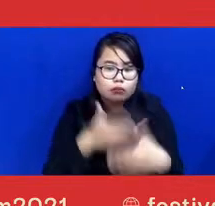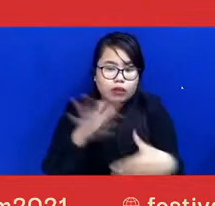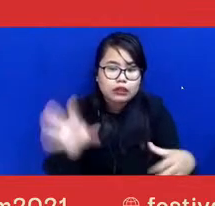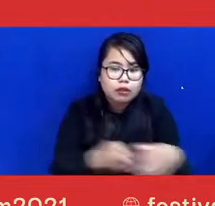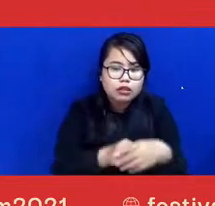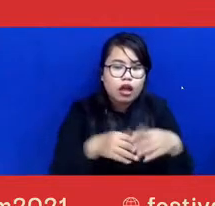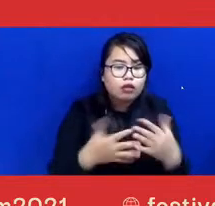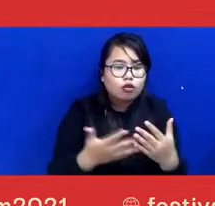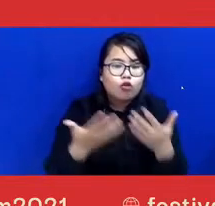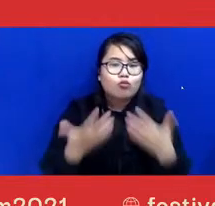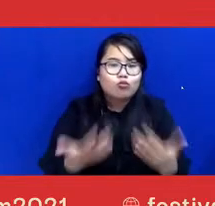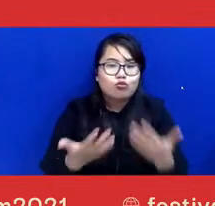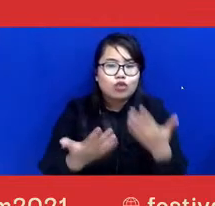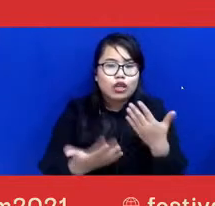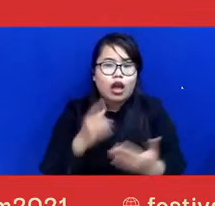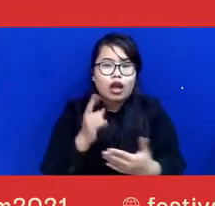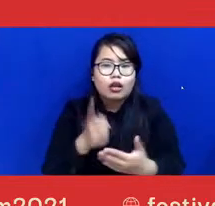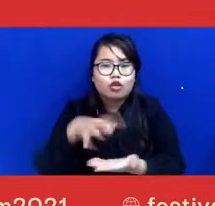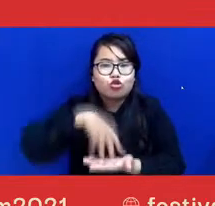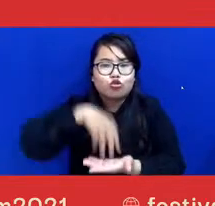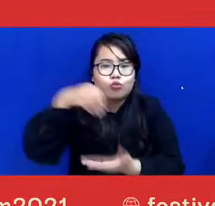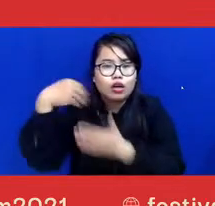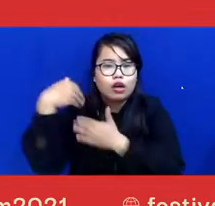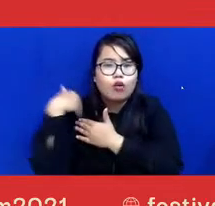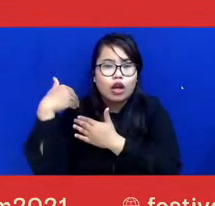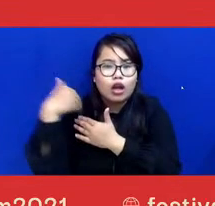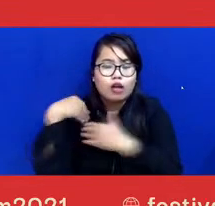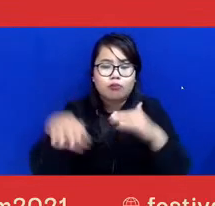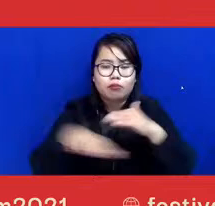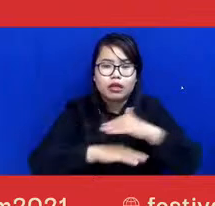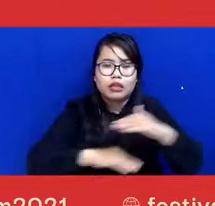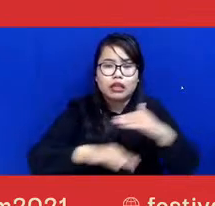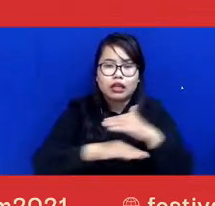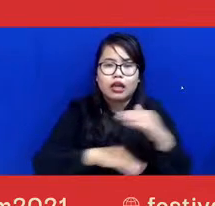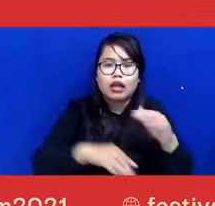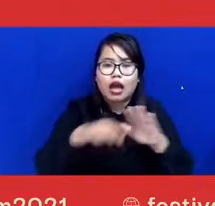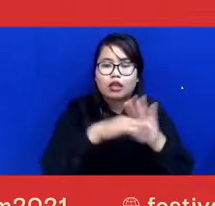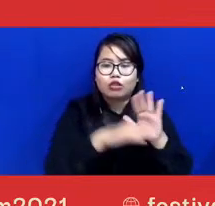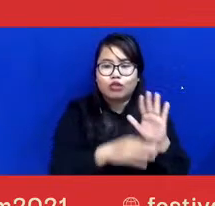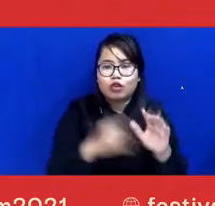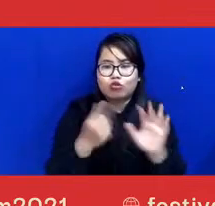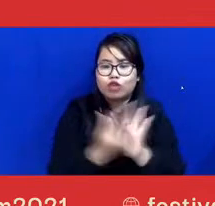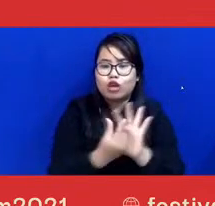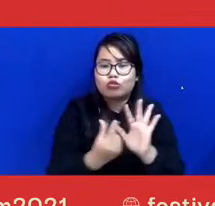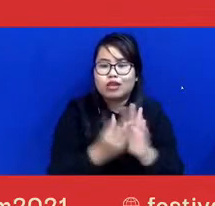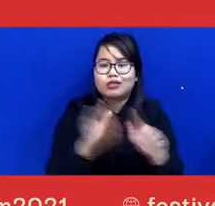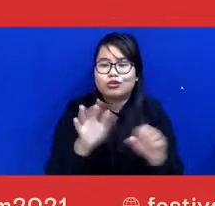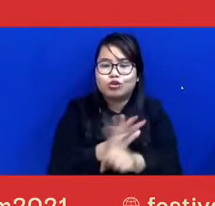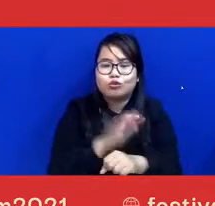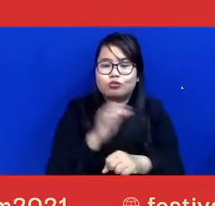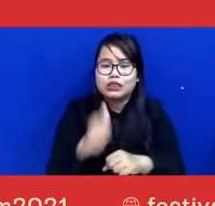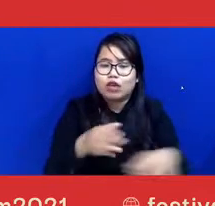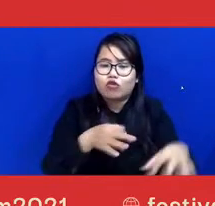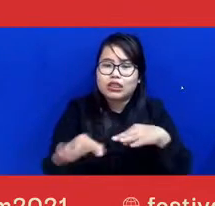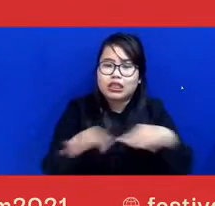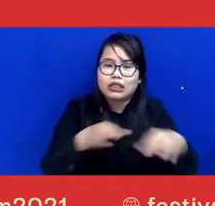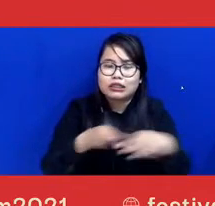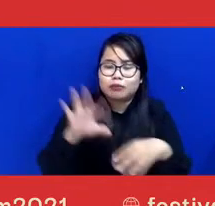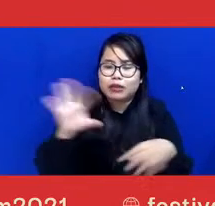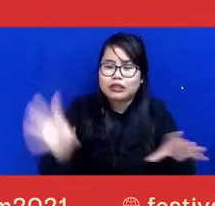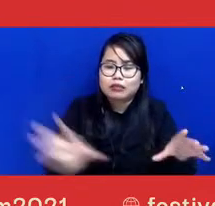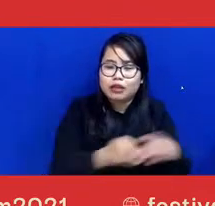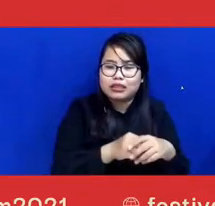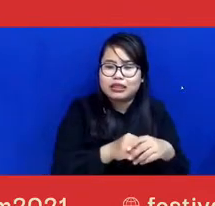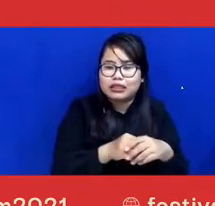juga apakah sumber kewenangan berdasarkan peraturan perundang-undangan mencukupi untuk memfasilitasi partisipasi tersebut.